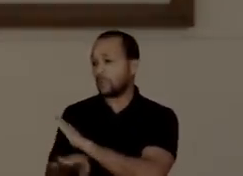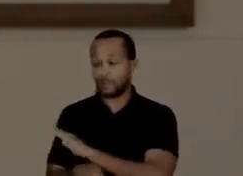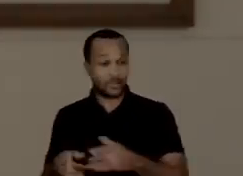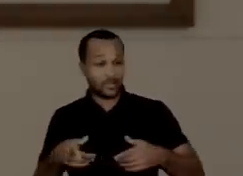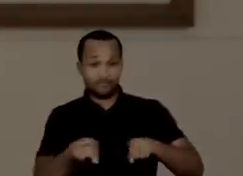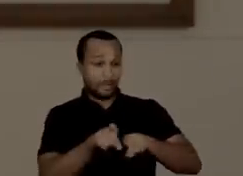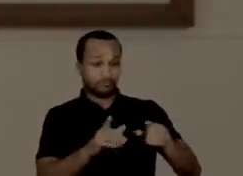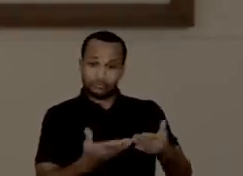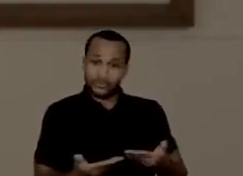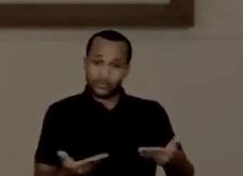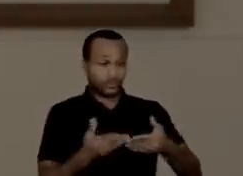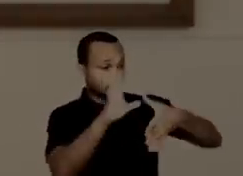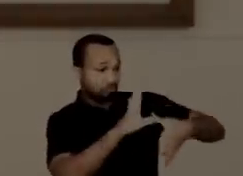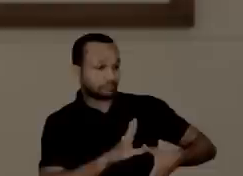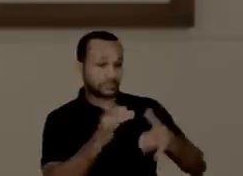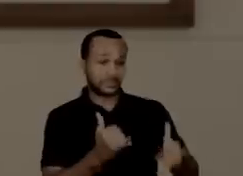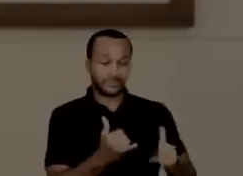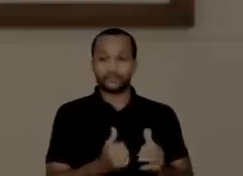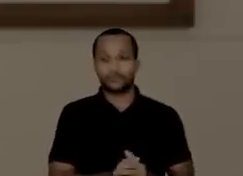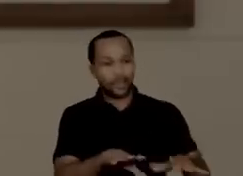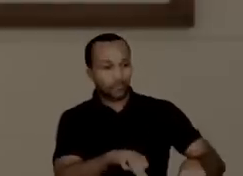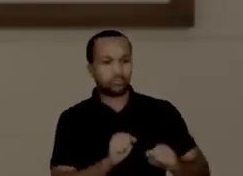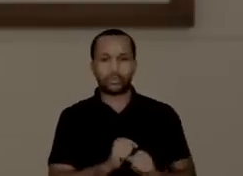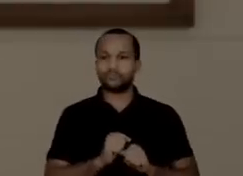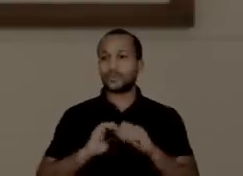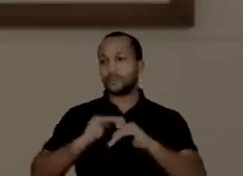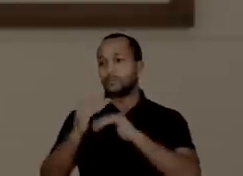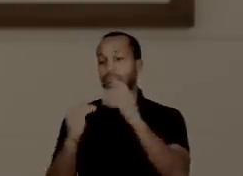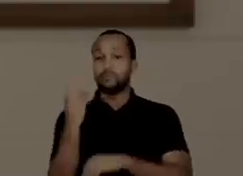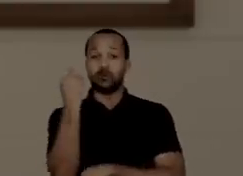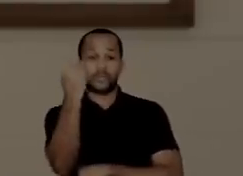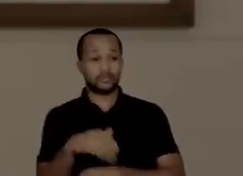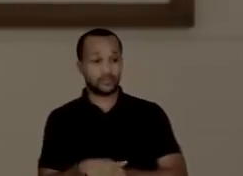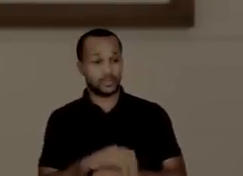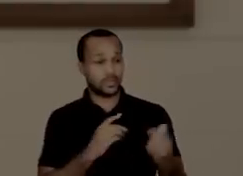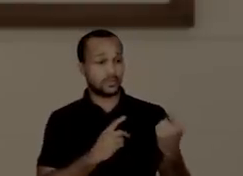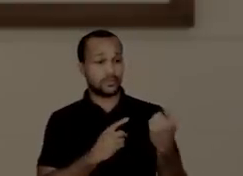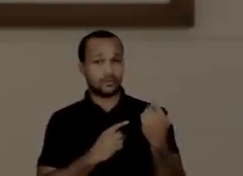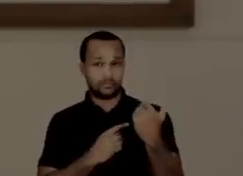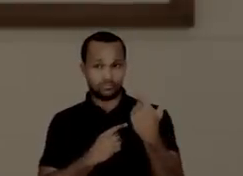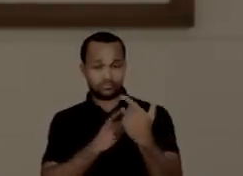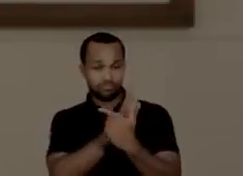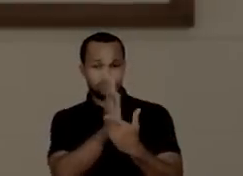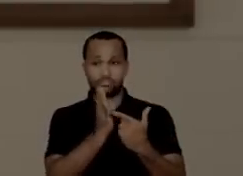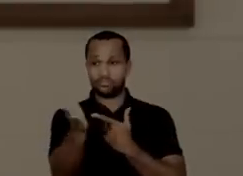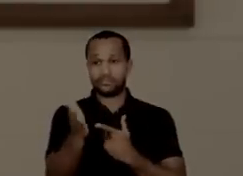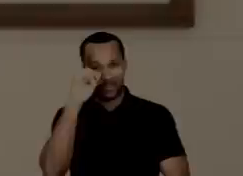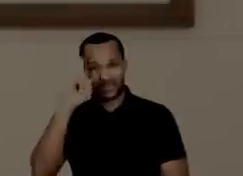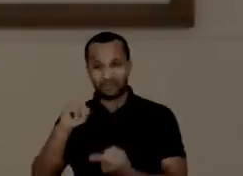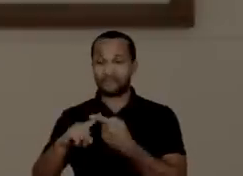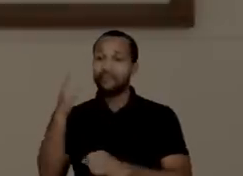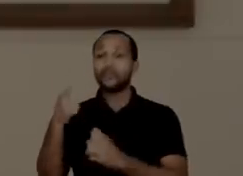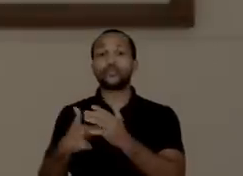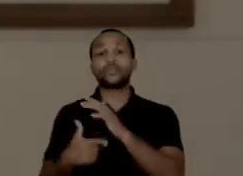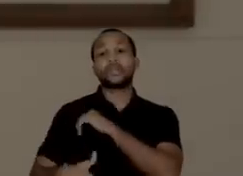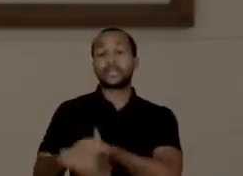croissance porteuse de développement et créatrice d'emplois. Il en est de même pour notre région. L'emploi, le développement